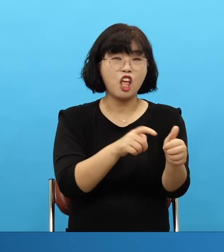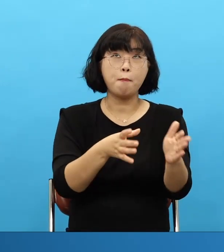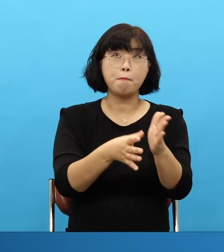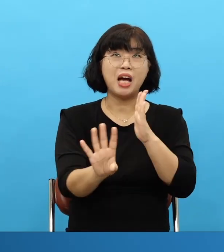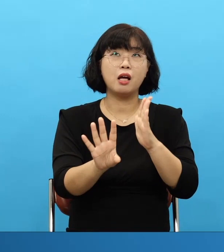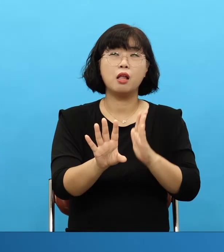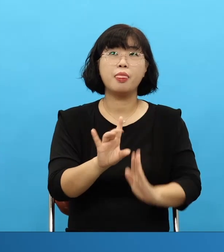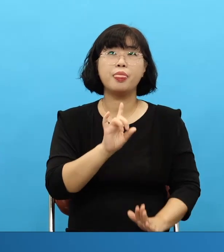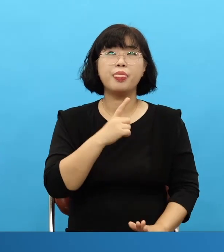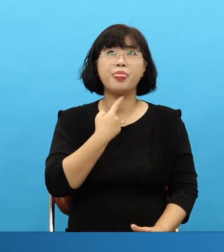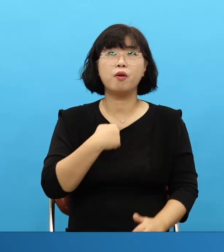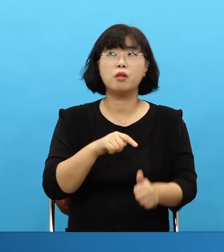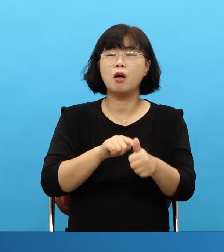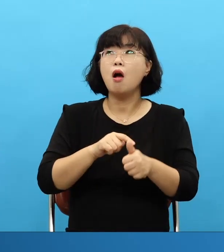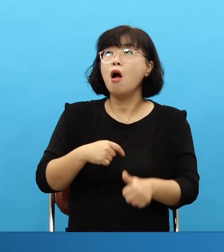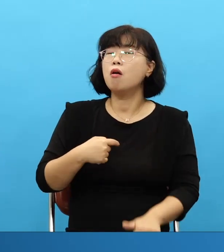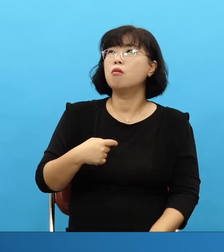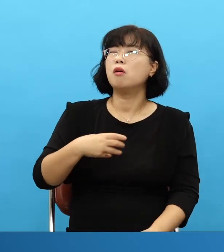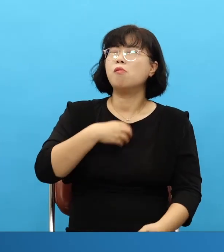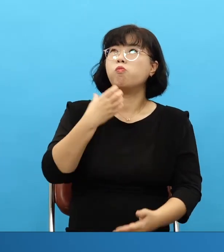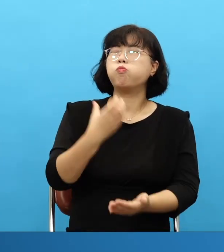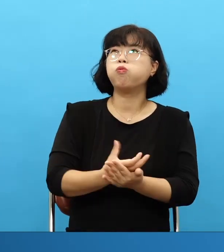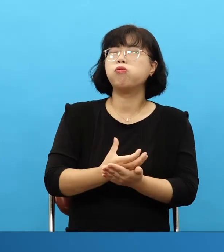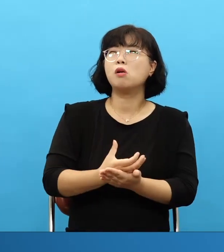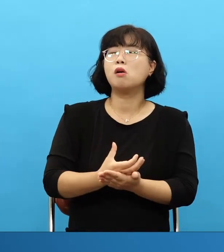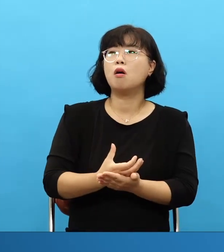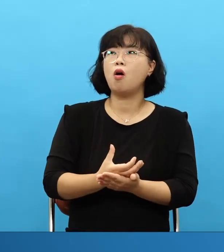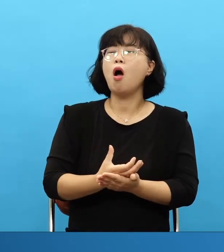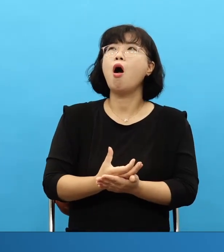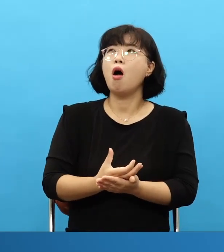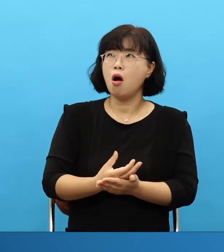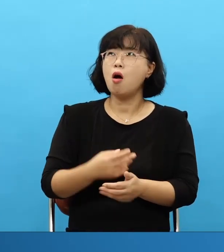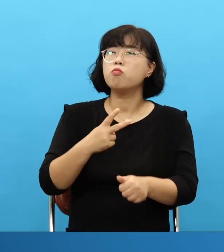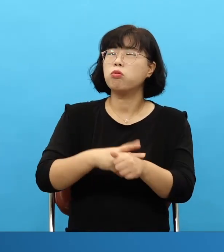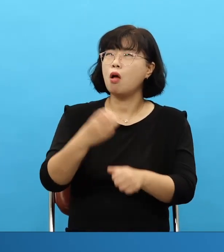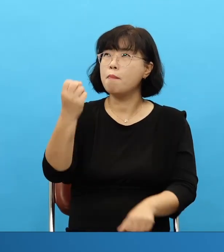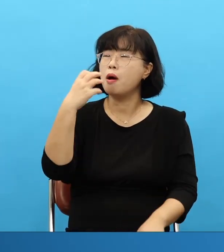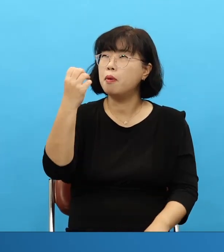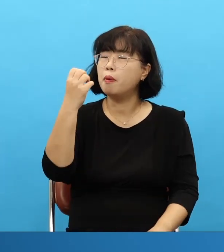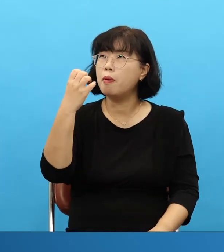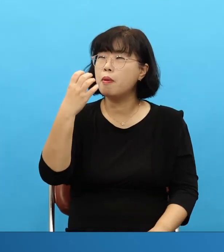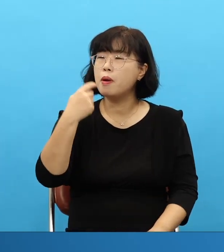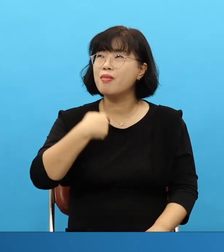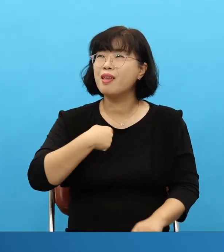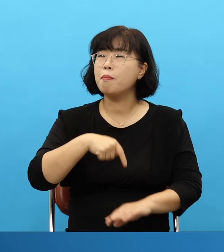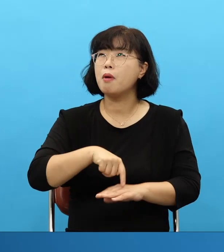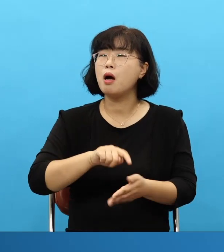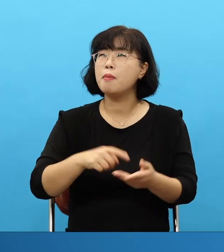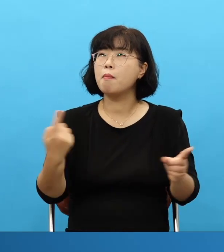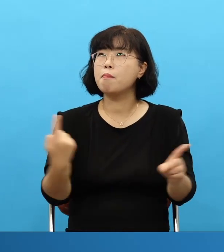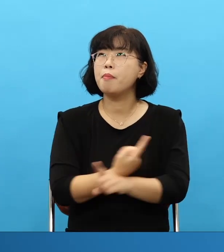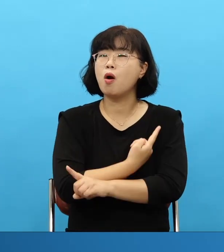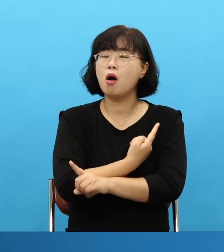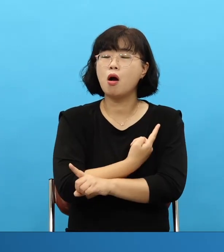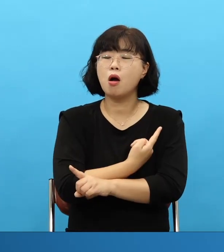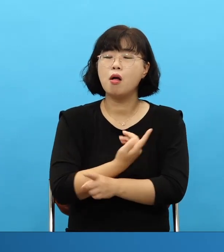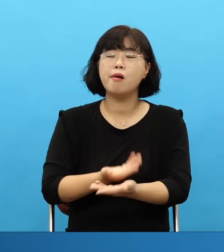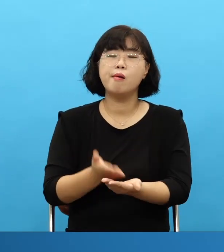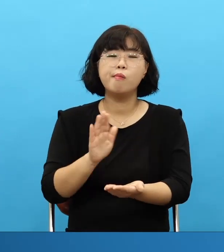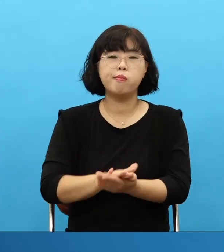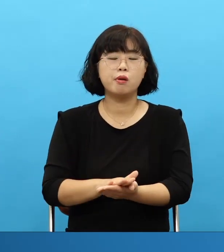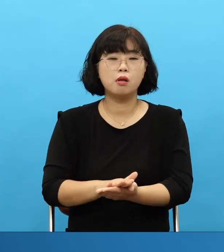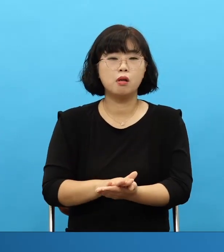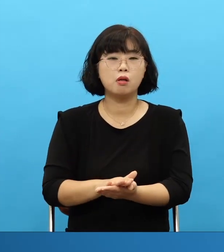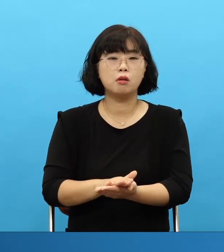very short exchange, but changes began to rise in the student. 그 말 한마디가